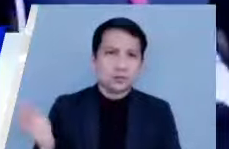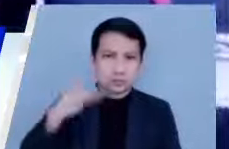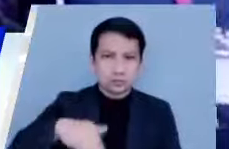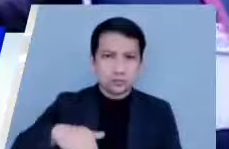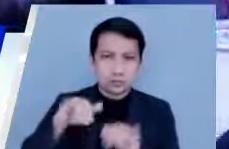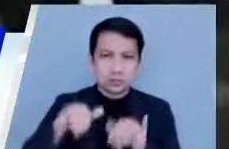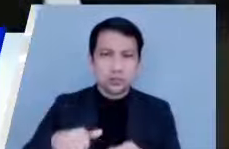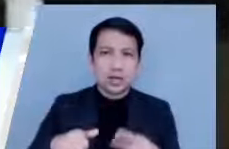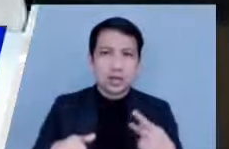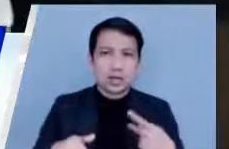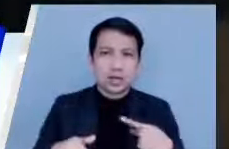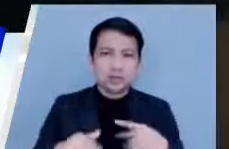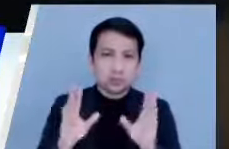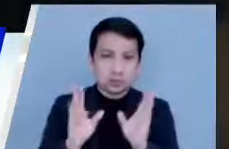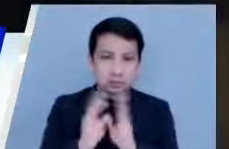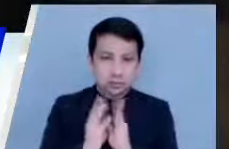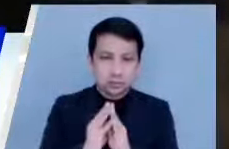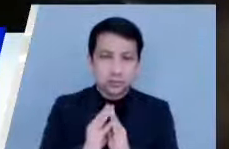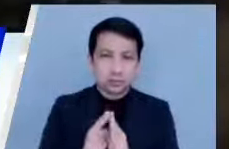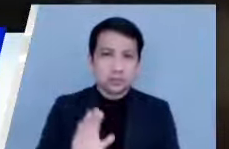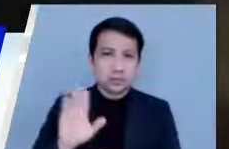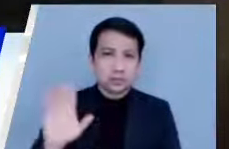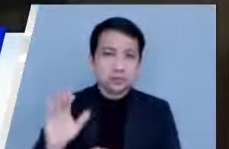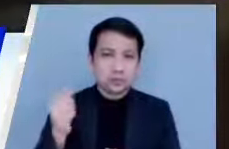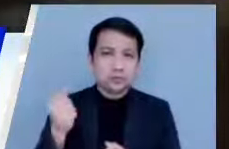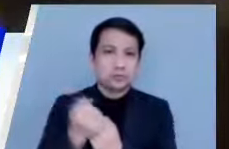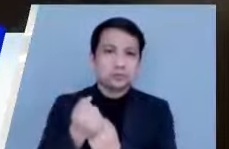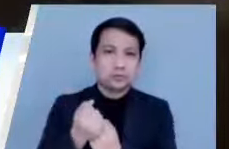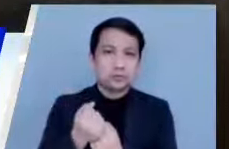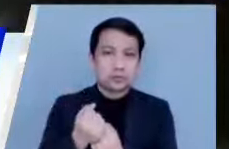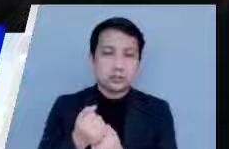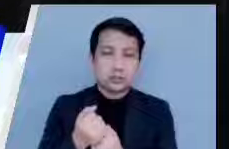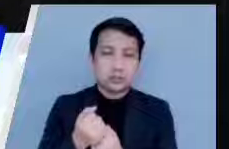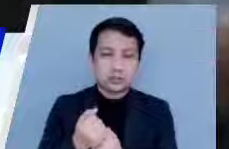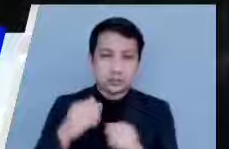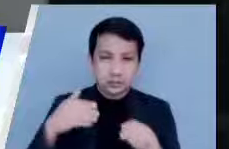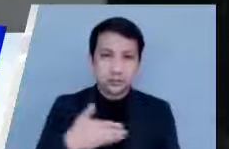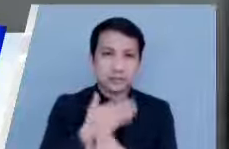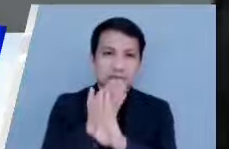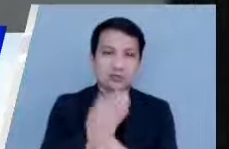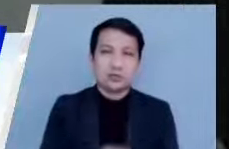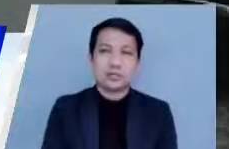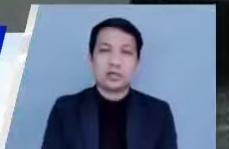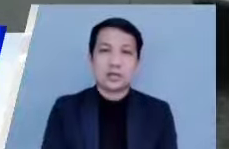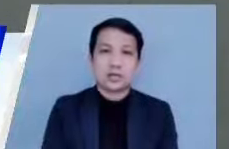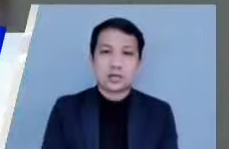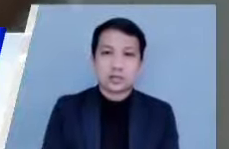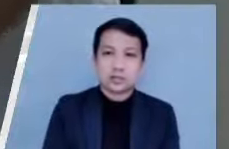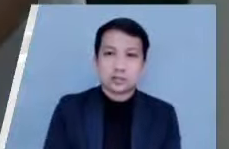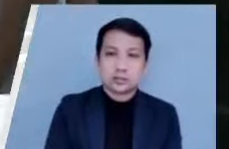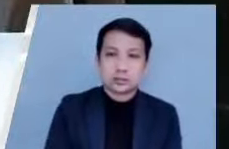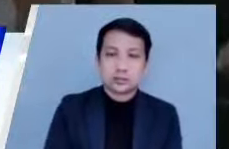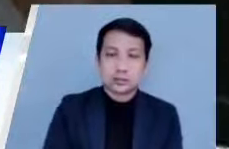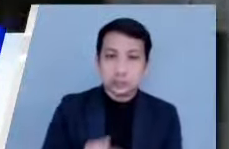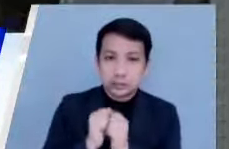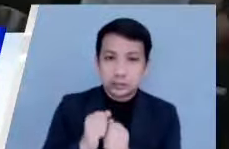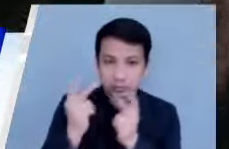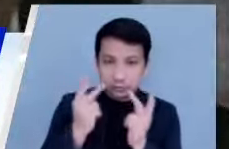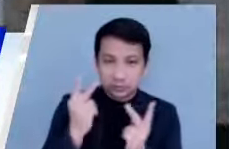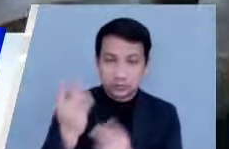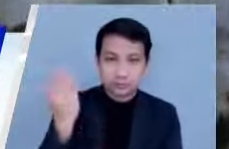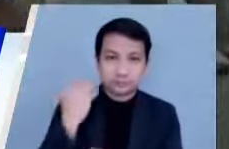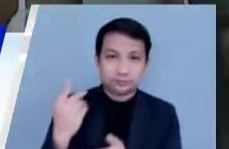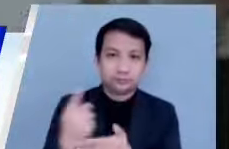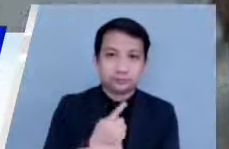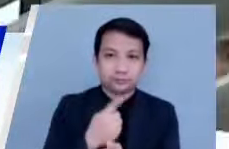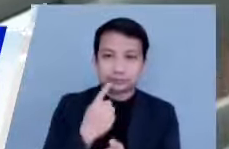ding pagtitipon ng kanyang mga taga-suporta sa lungsod ng Davao. Kasama sa mga bumisita kay Lopez nitong weekend ay ang kaibigan